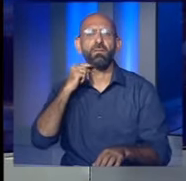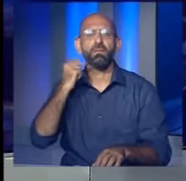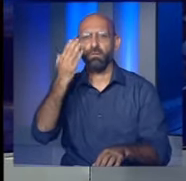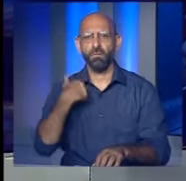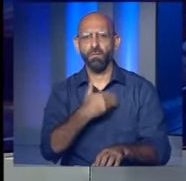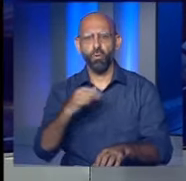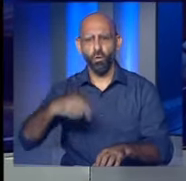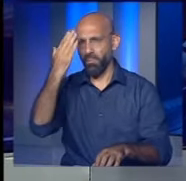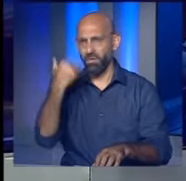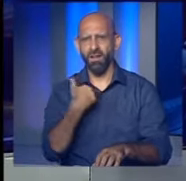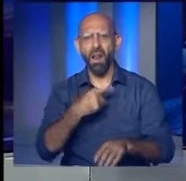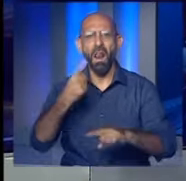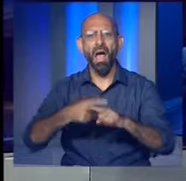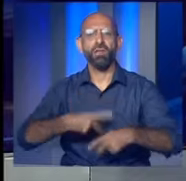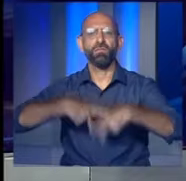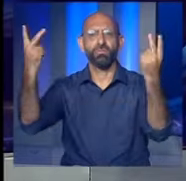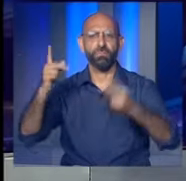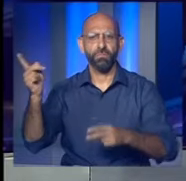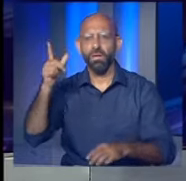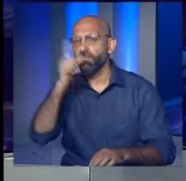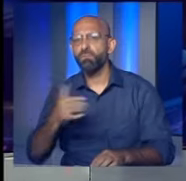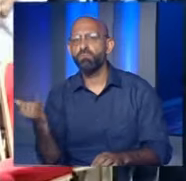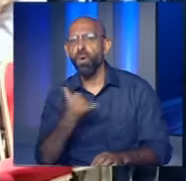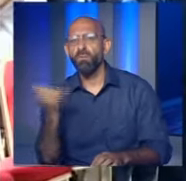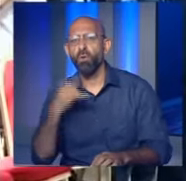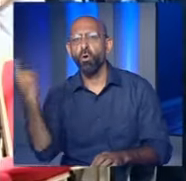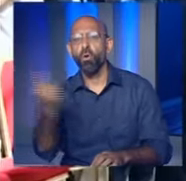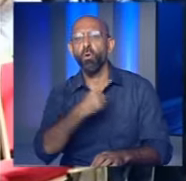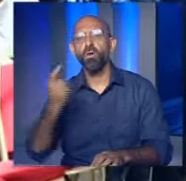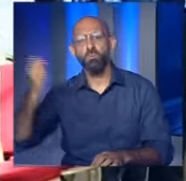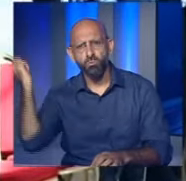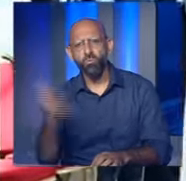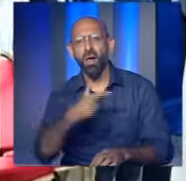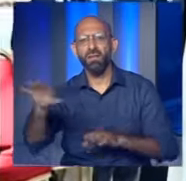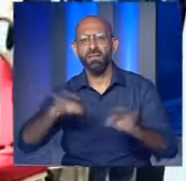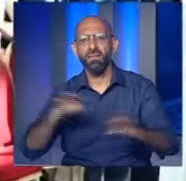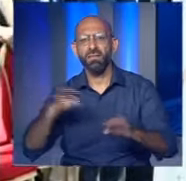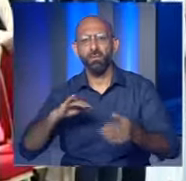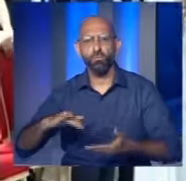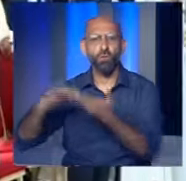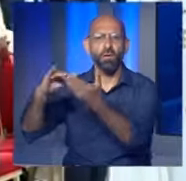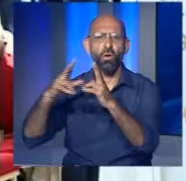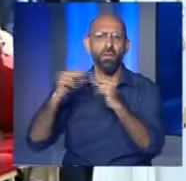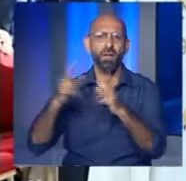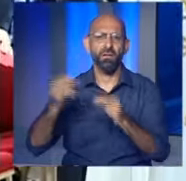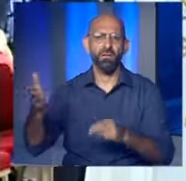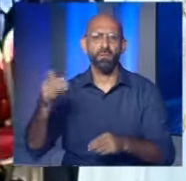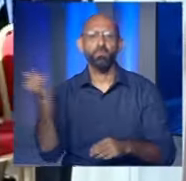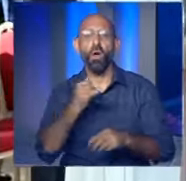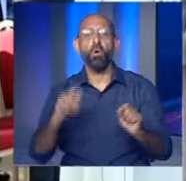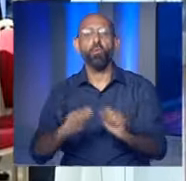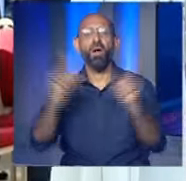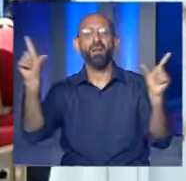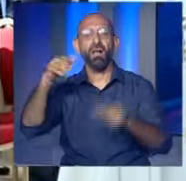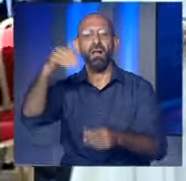بطرس الراعي في عظه قداس الاحد في صرح بكركي نتمنى لو ان المتعاطين بالشان السياسي يسارعون للاهتمام بشؤون